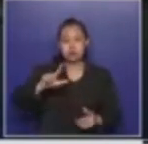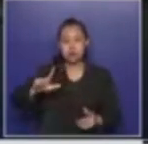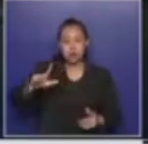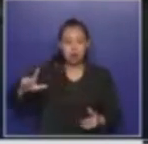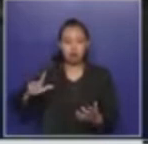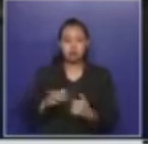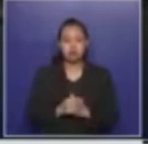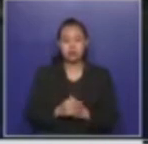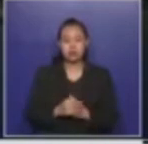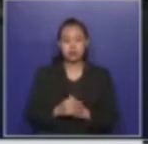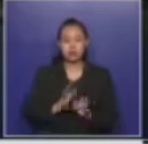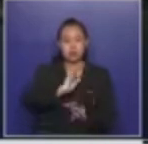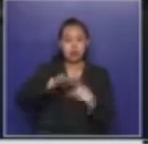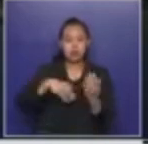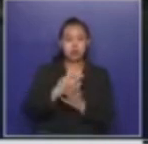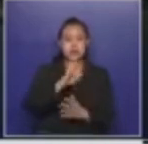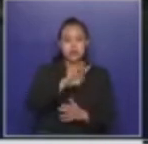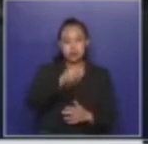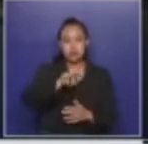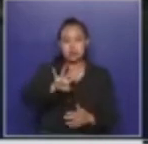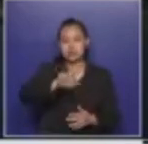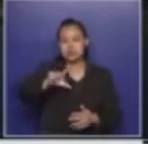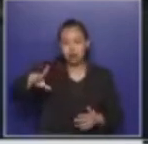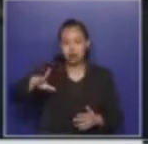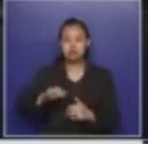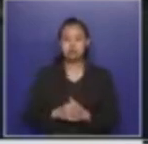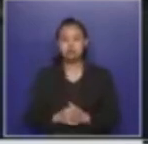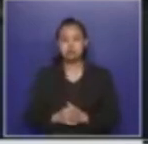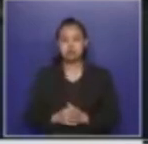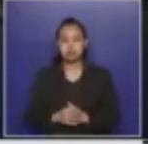4.4ล้านนั้นบาทครับผมขอสายต่อไปครับ